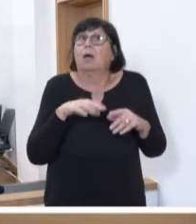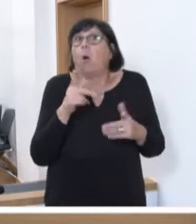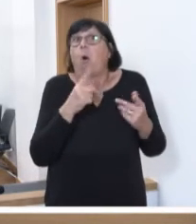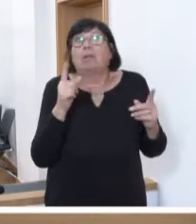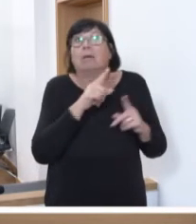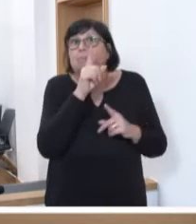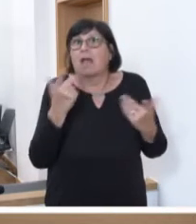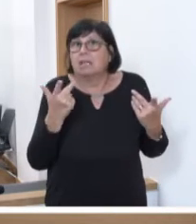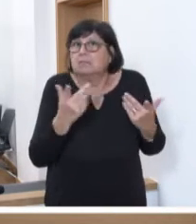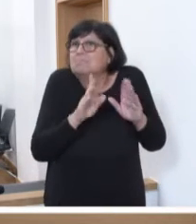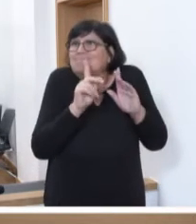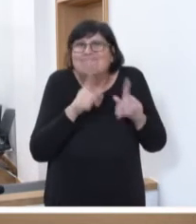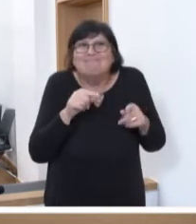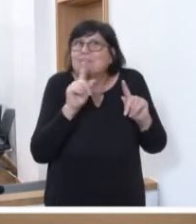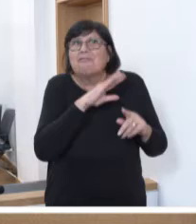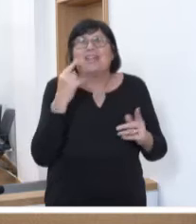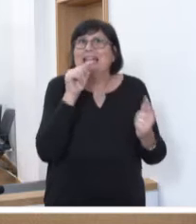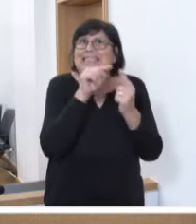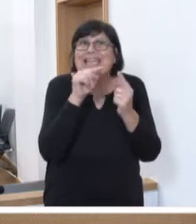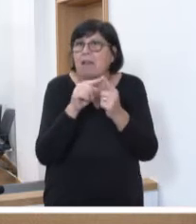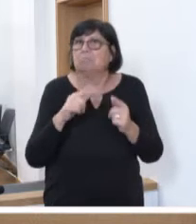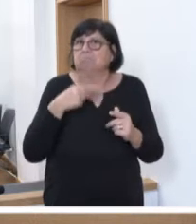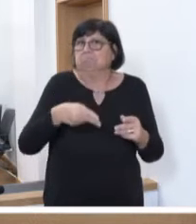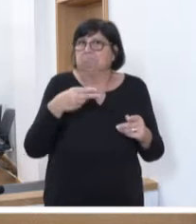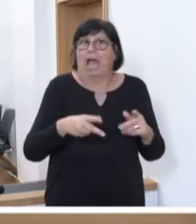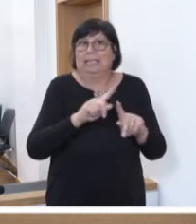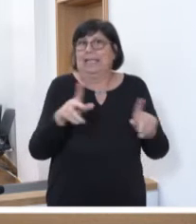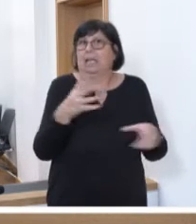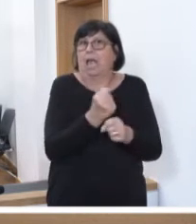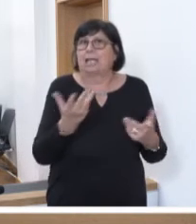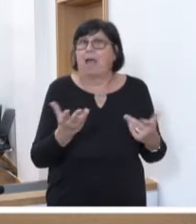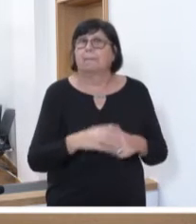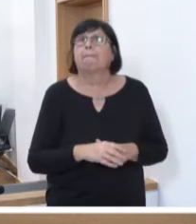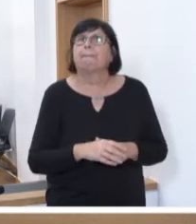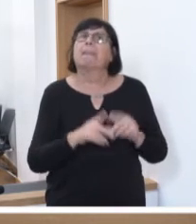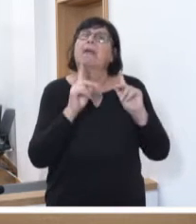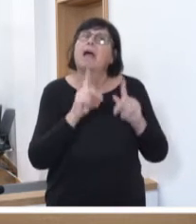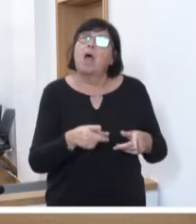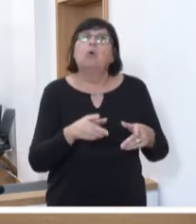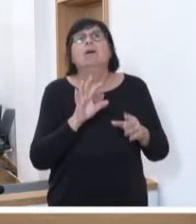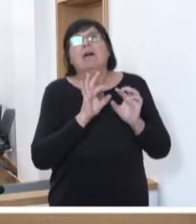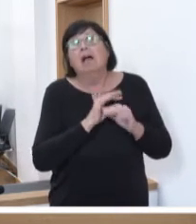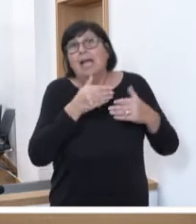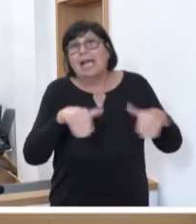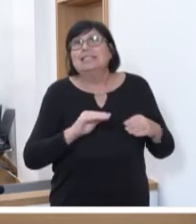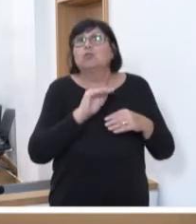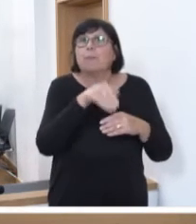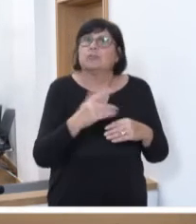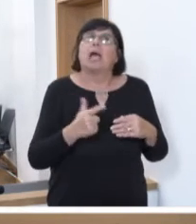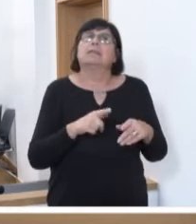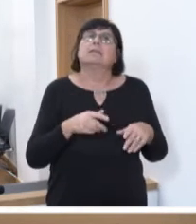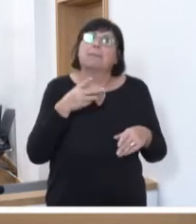Ziele, die es sich zu erreichen lohnt. Doch auf die Verbesserung grenzüberschreitender Bahnverbindungen auf Grundlage des Aachener